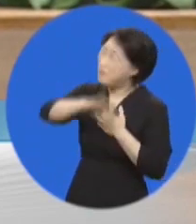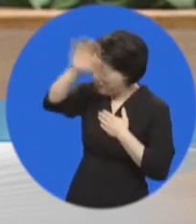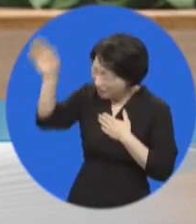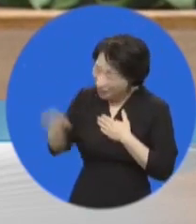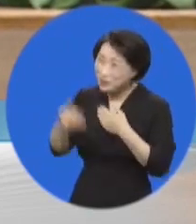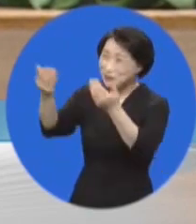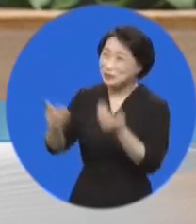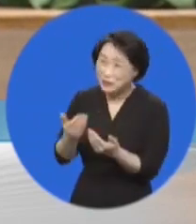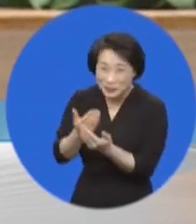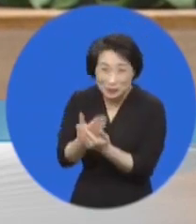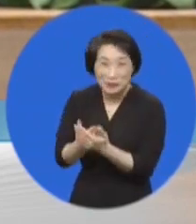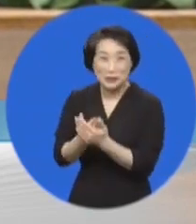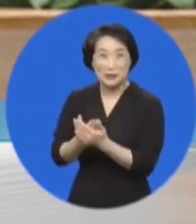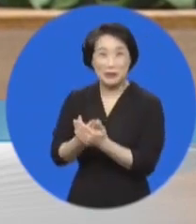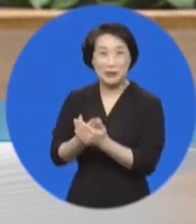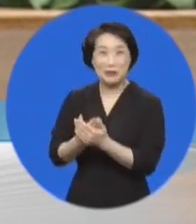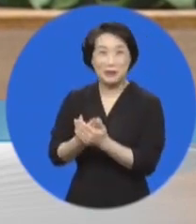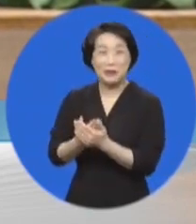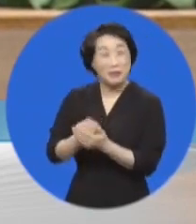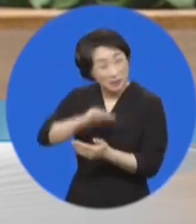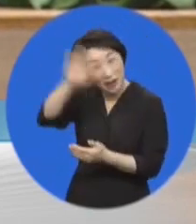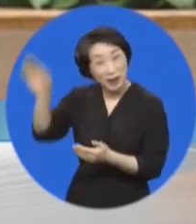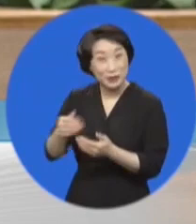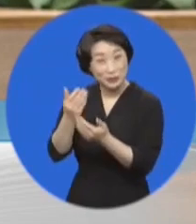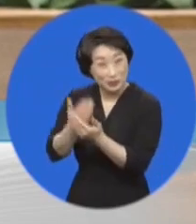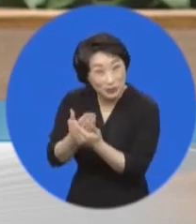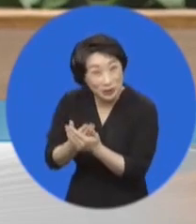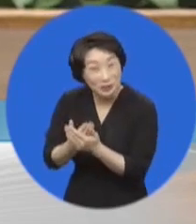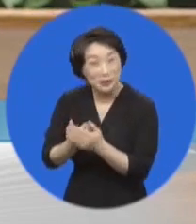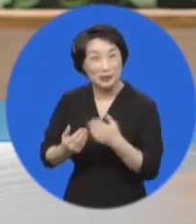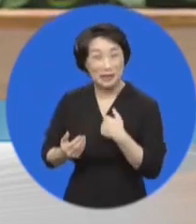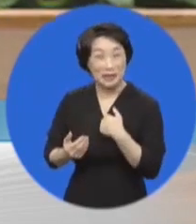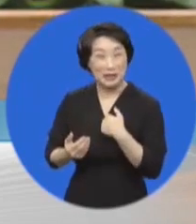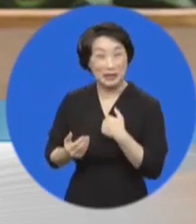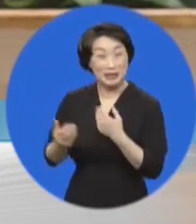주시옵소서. 그거 주시옵소서.